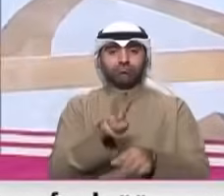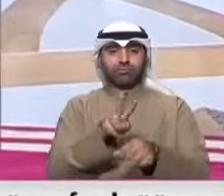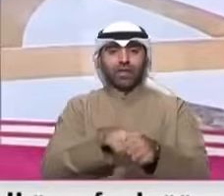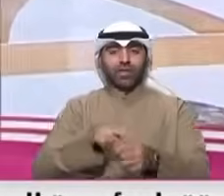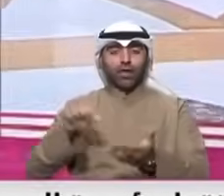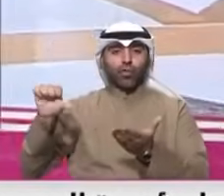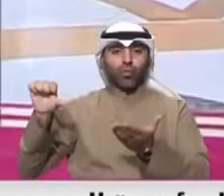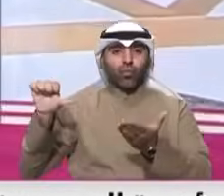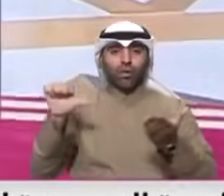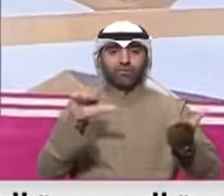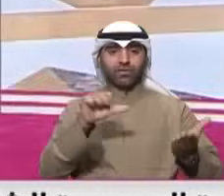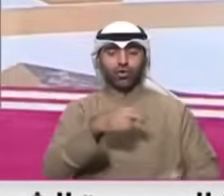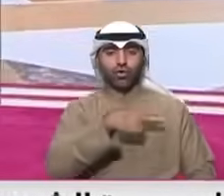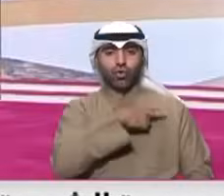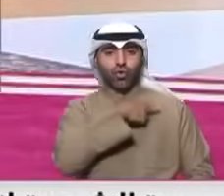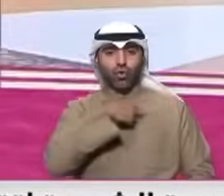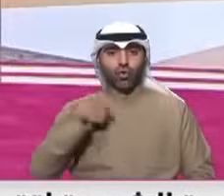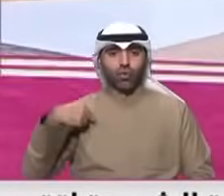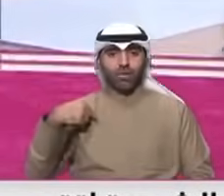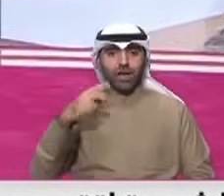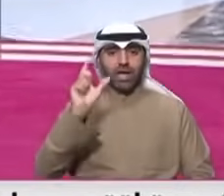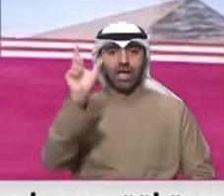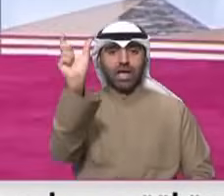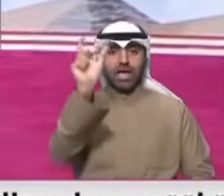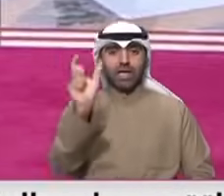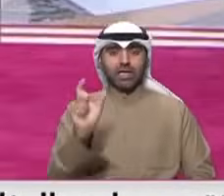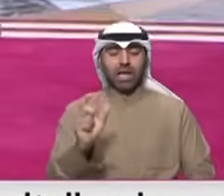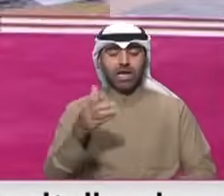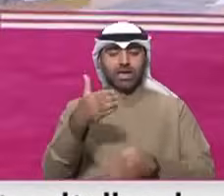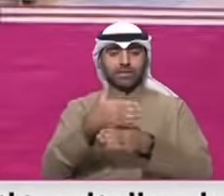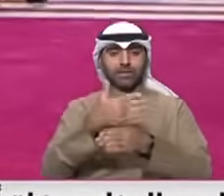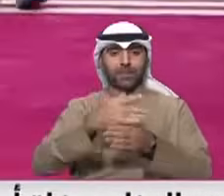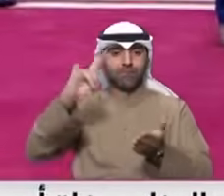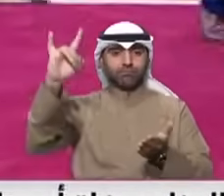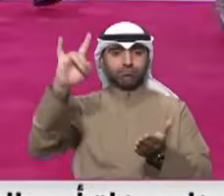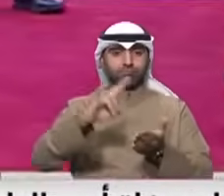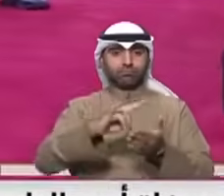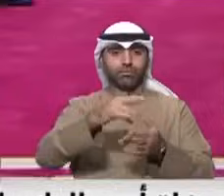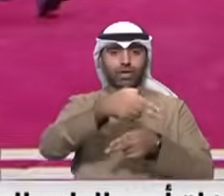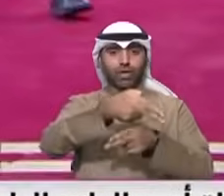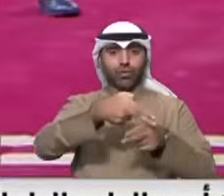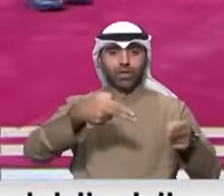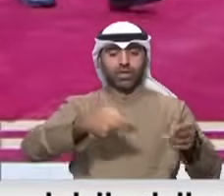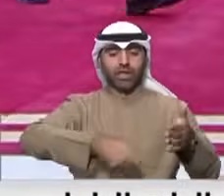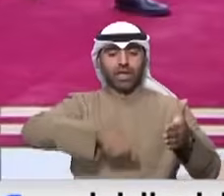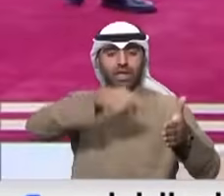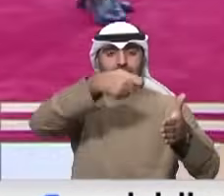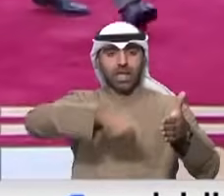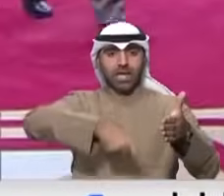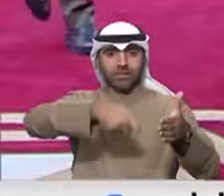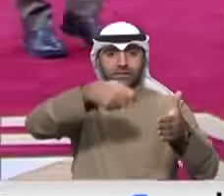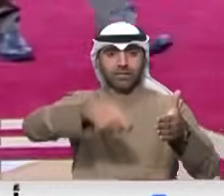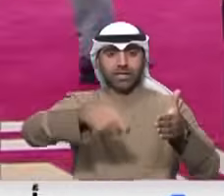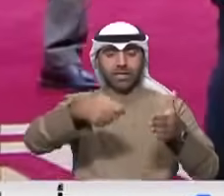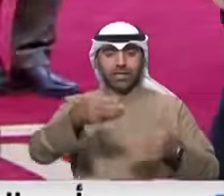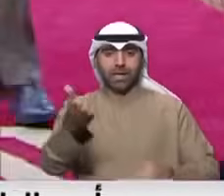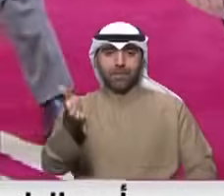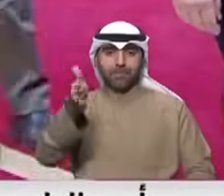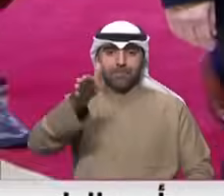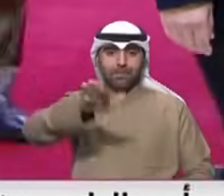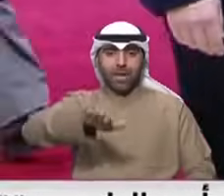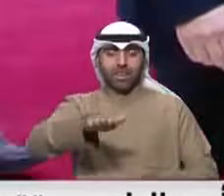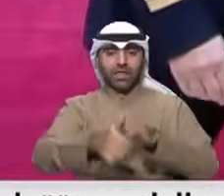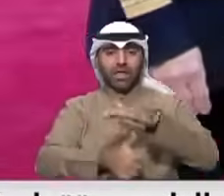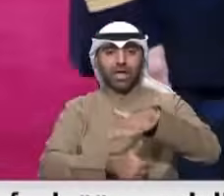واجب العزاء في وفاه فقيد الوطن المغفور له باذن الله تعالى حضره صاحب السمو امير البلاد الراحل الشيخ نواف